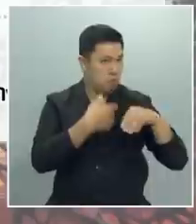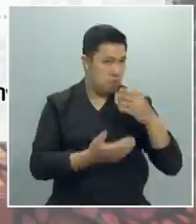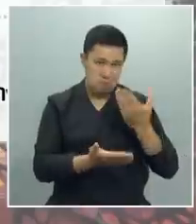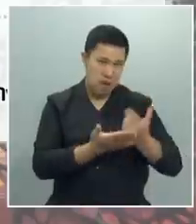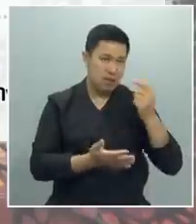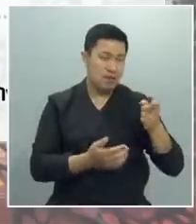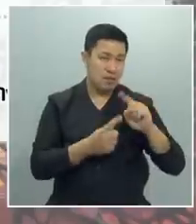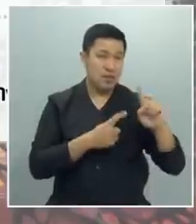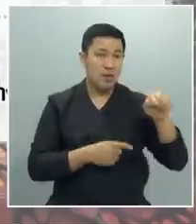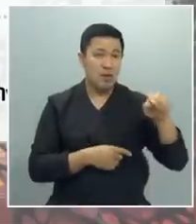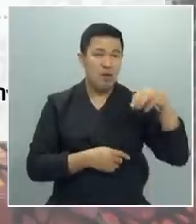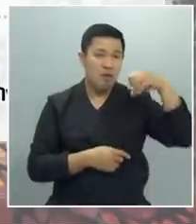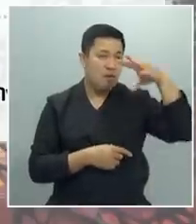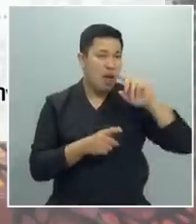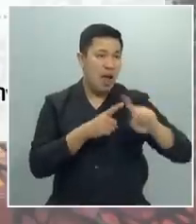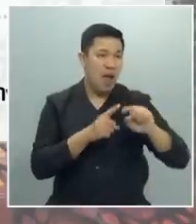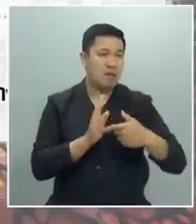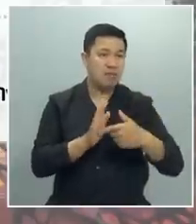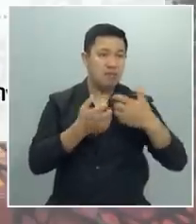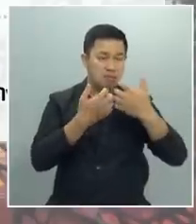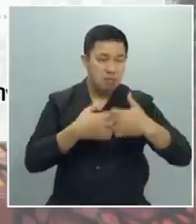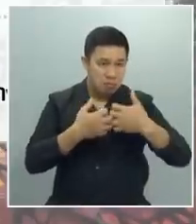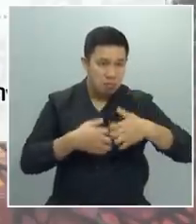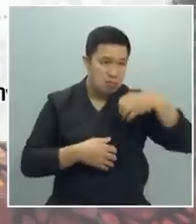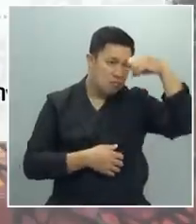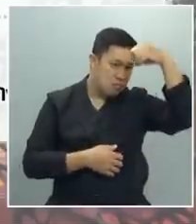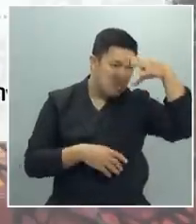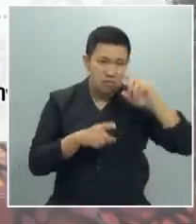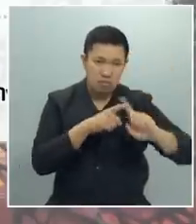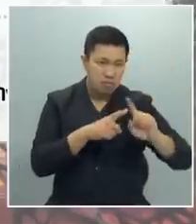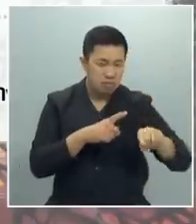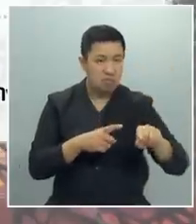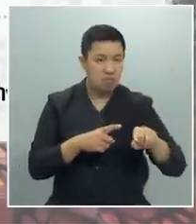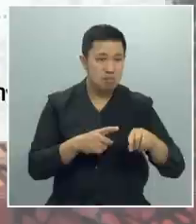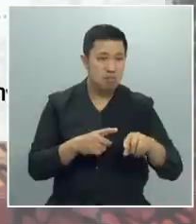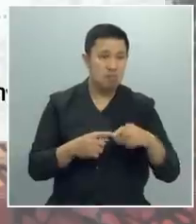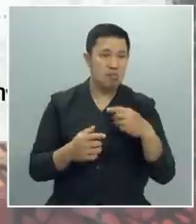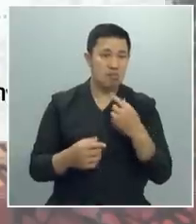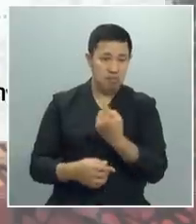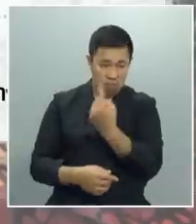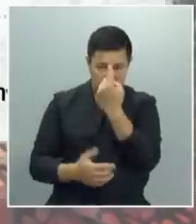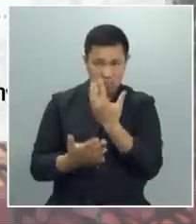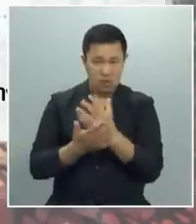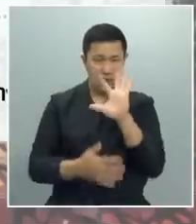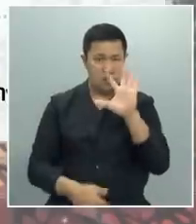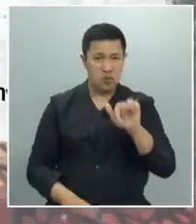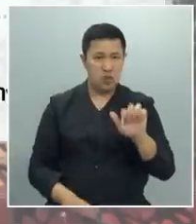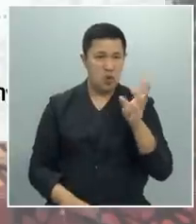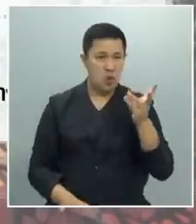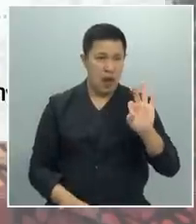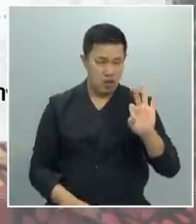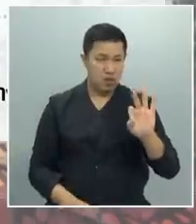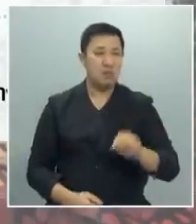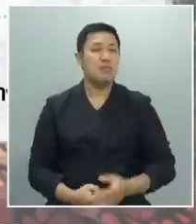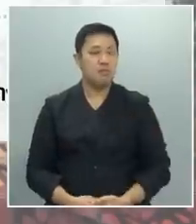ไฟฟ้าประเภทอื่นเช่นอุตสาหกรรมพาณิชยกรรมไปเลย 5บาท 69สตางค์ต่อหน่วย